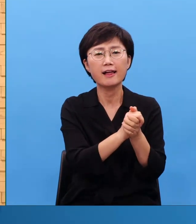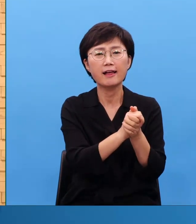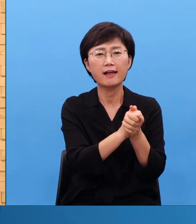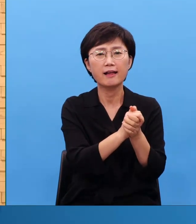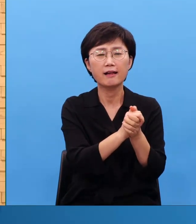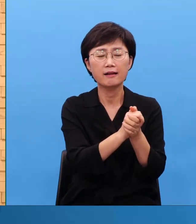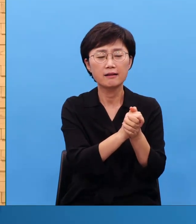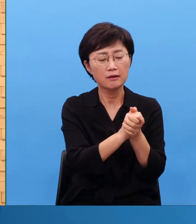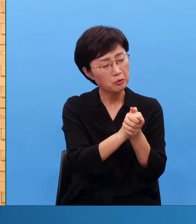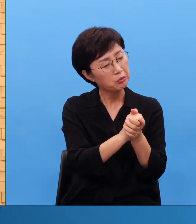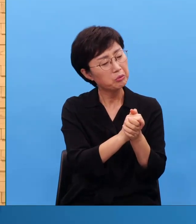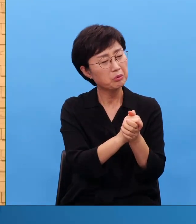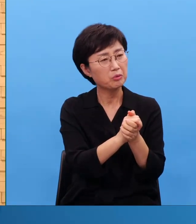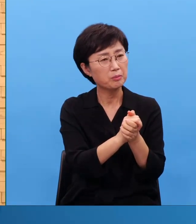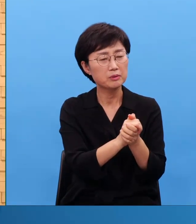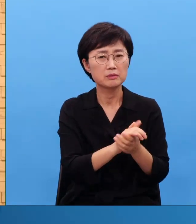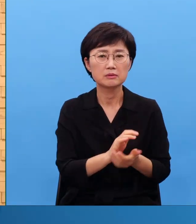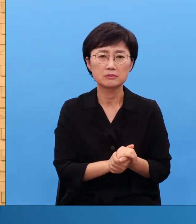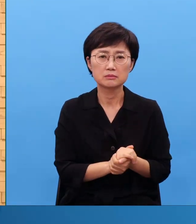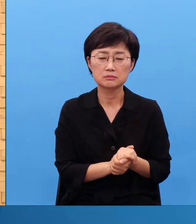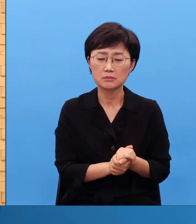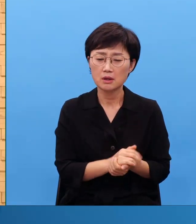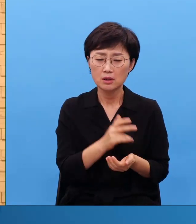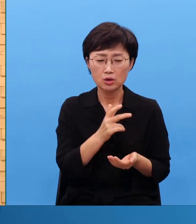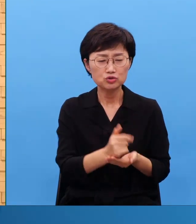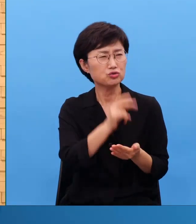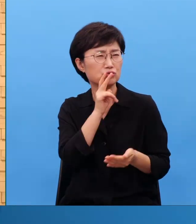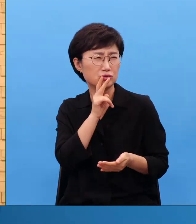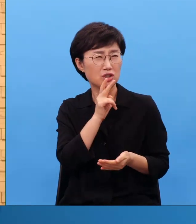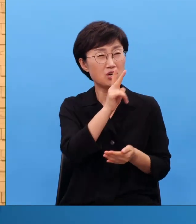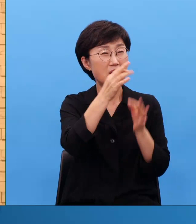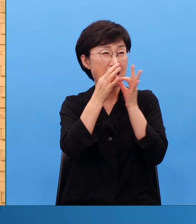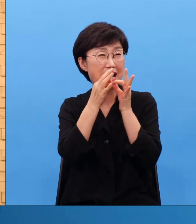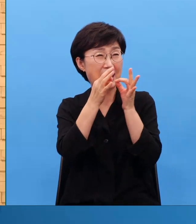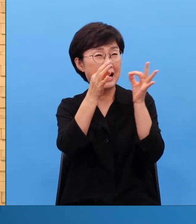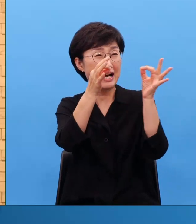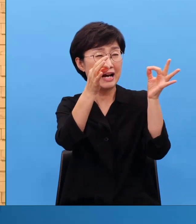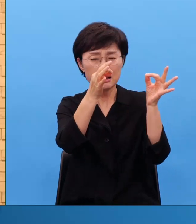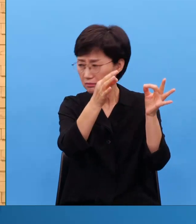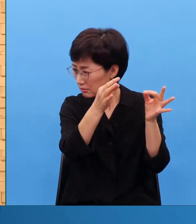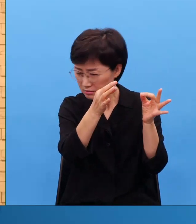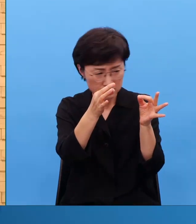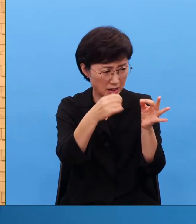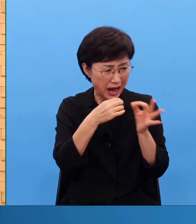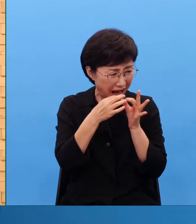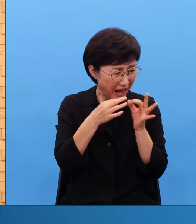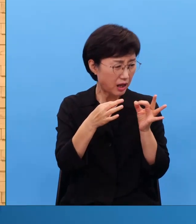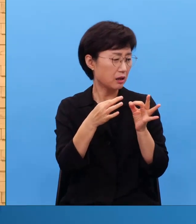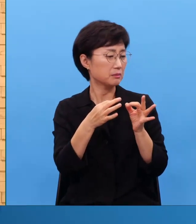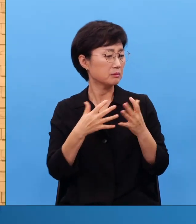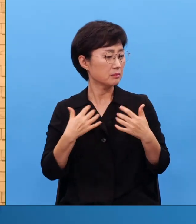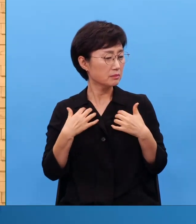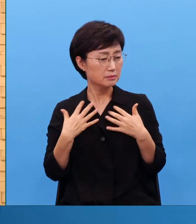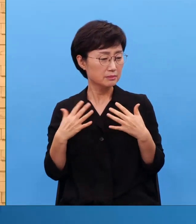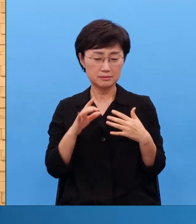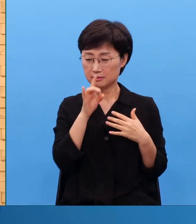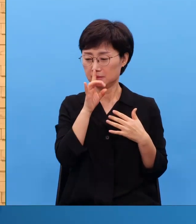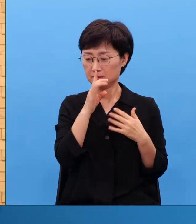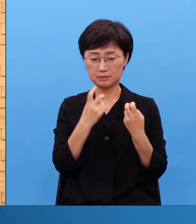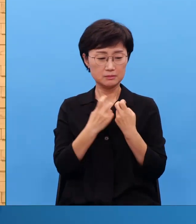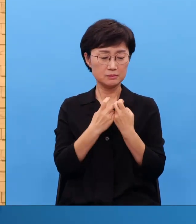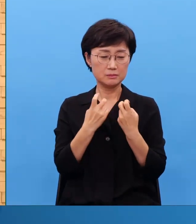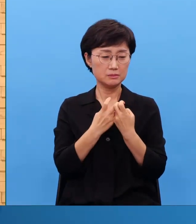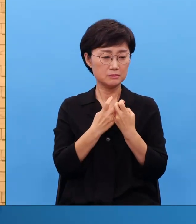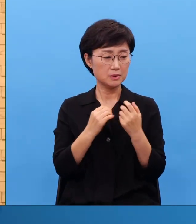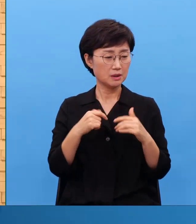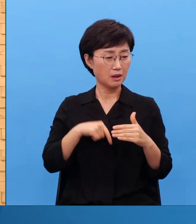생각해 그거 어마어마한 건데 그때는 왜 주여 삼창을 합니까? 나는 안 했다니까 다 할 때. And so when everybody else was shouting, Lord, Lord, and calling on His